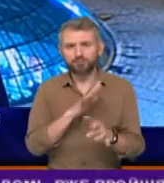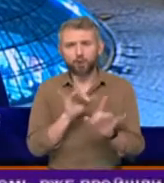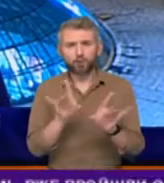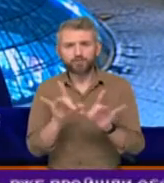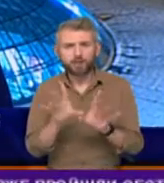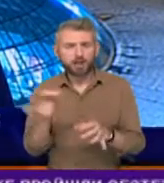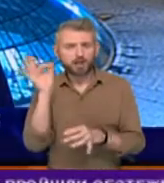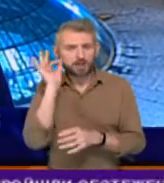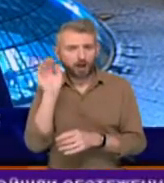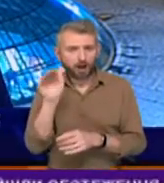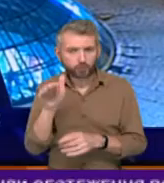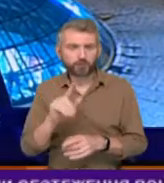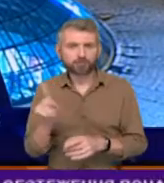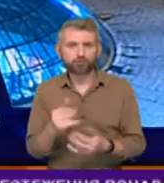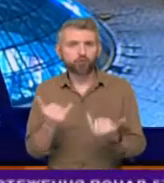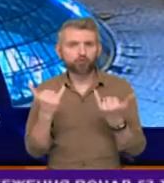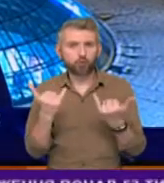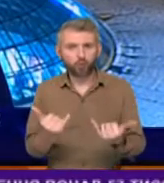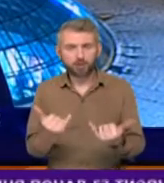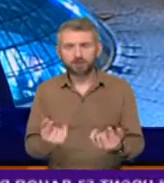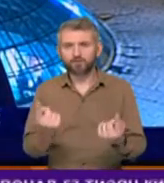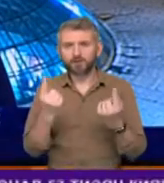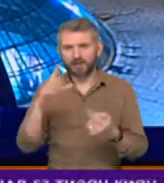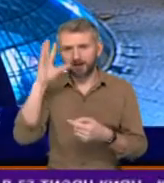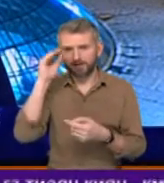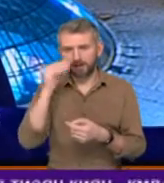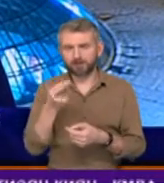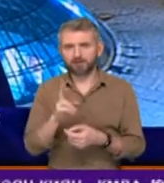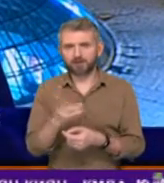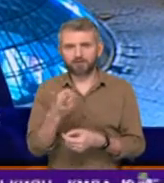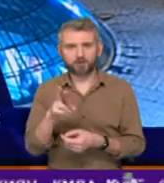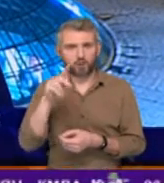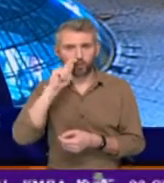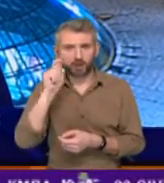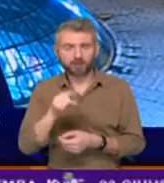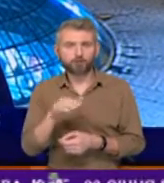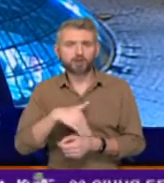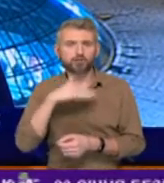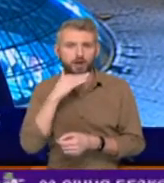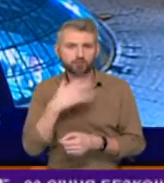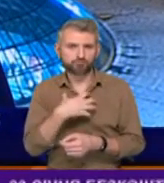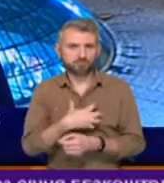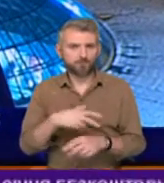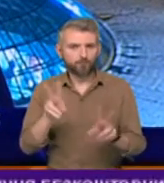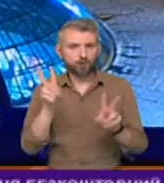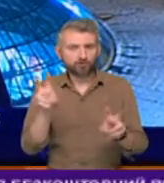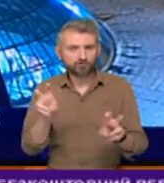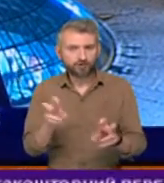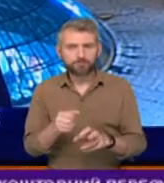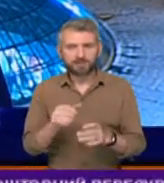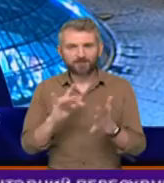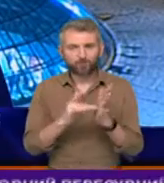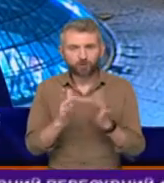і нагадували, шановні, що сьогодні велика дата як для України, і вона достатньо символічна, і навіть